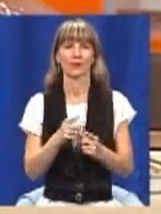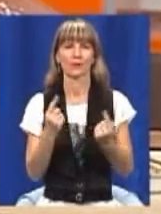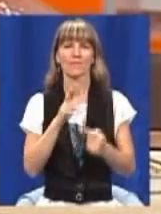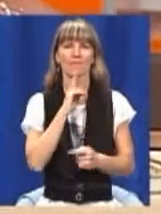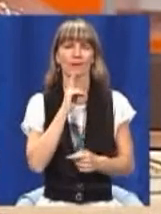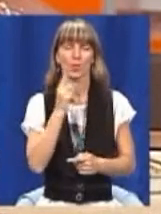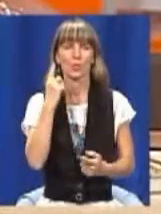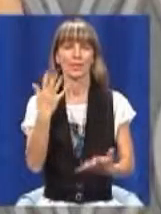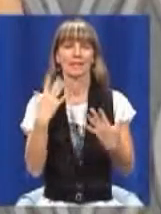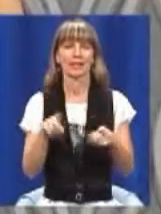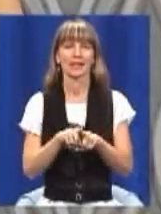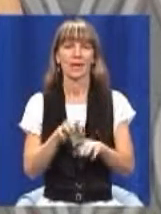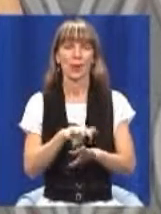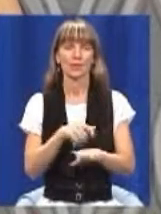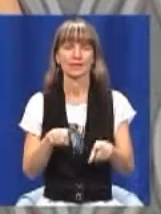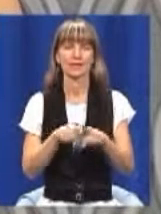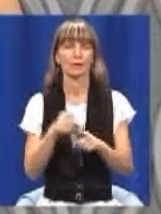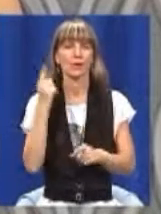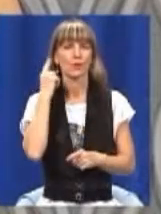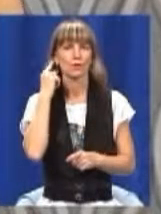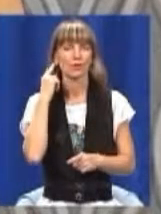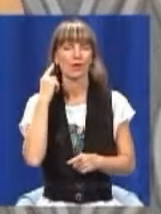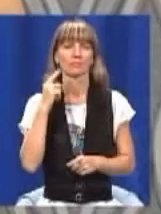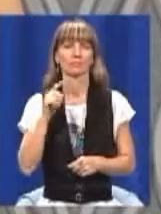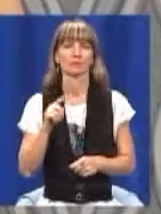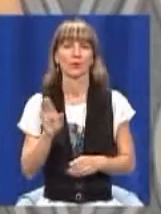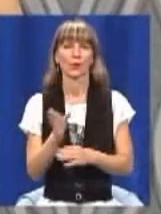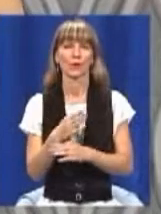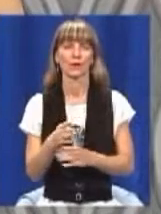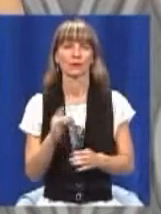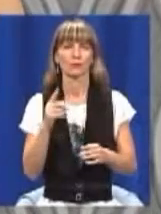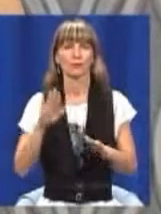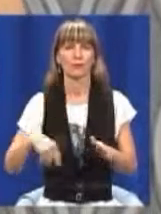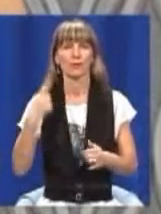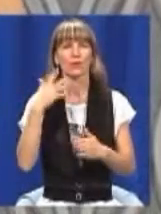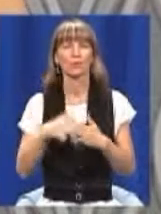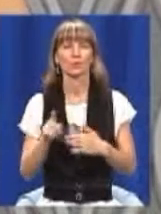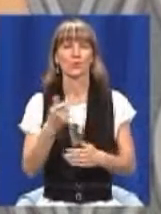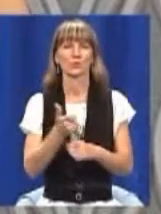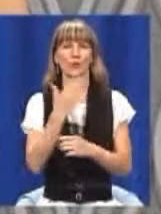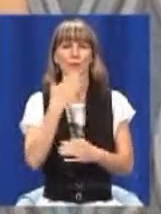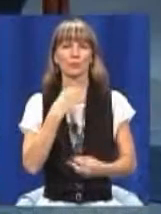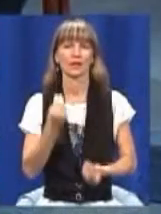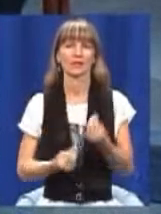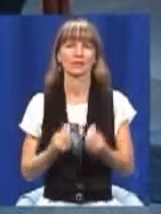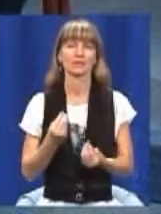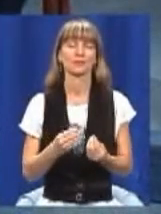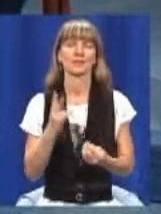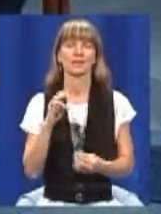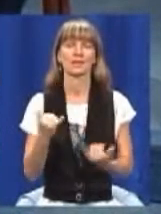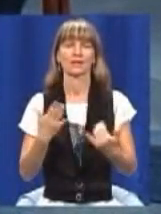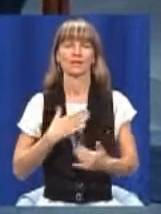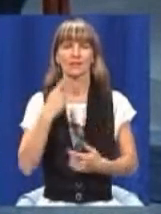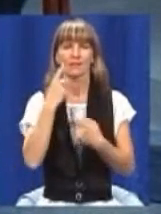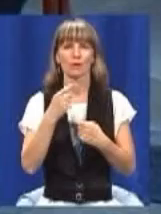тому що, уяви собі, такий котик з такими вушками булкає, дивиться, і потім розуміє, що він ще дуже-дуже полюбляє гратися. Ну, на сьогодні